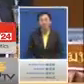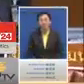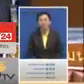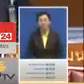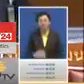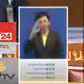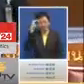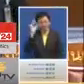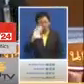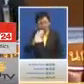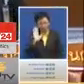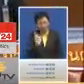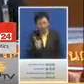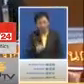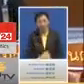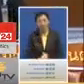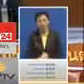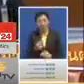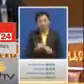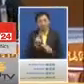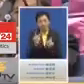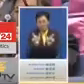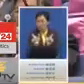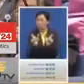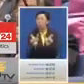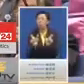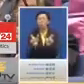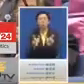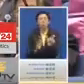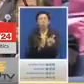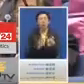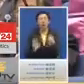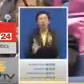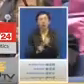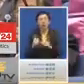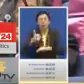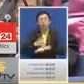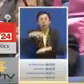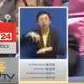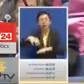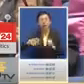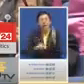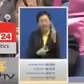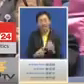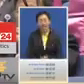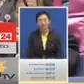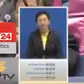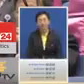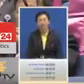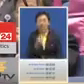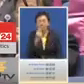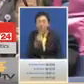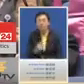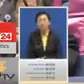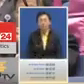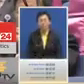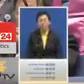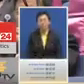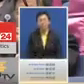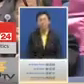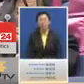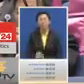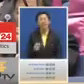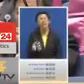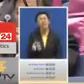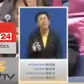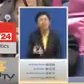ม่ใช่ท่านชวนหลีกภัยแน่นามสกุลใหญ่ด้วยเป็นรองผู้ว่าการการยางไปดูสิครับเนี่ยแล้วนี่คืออะไร